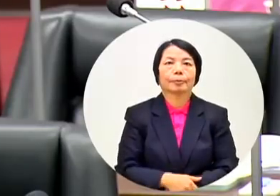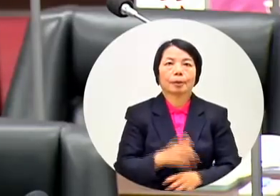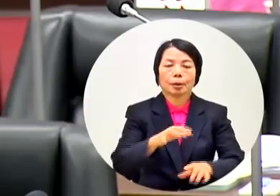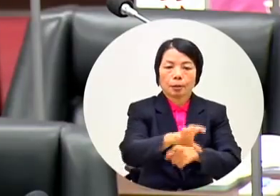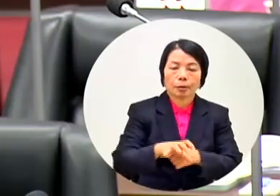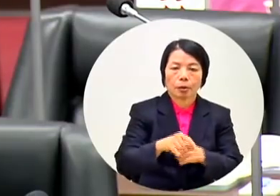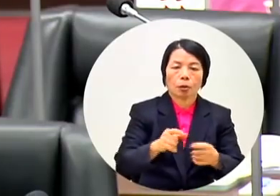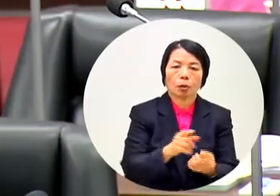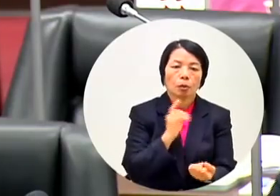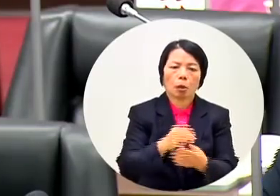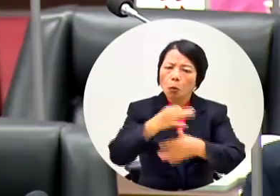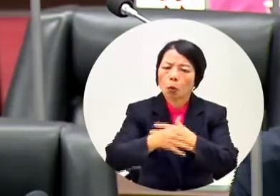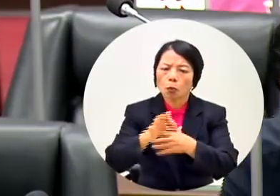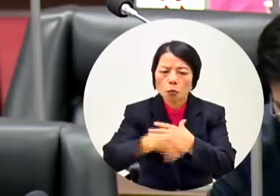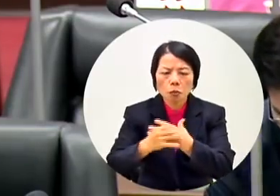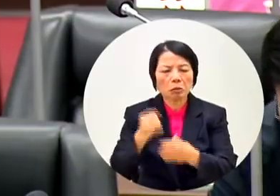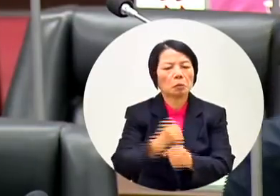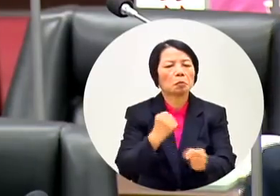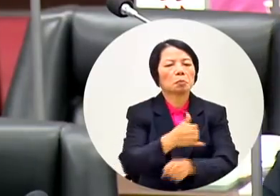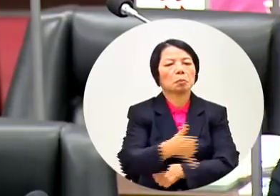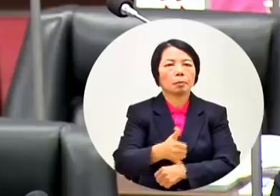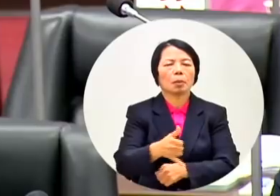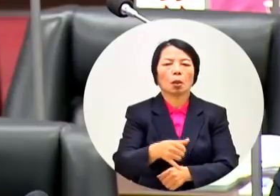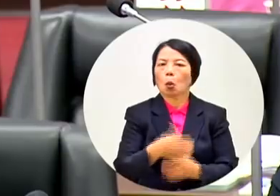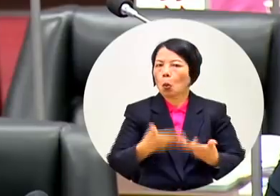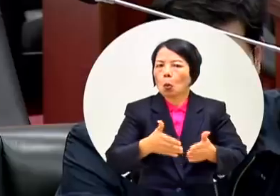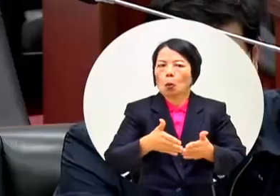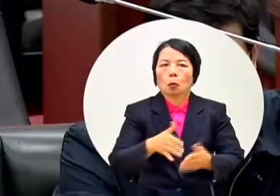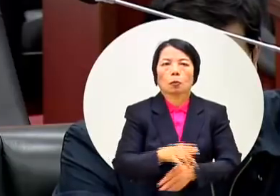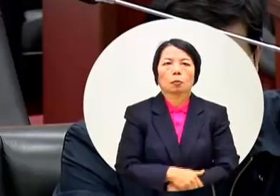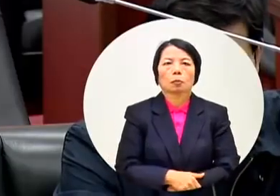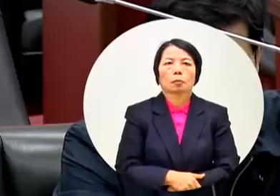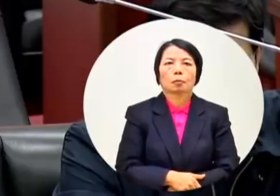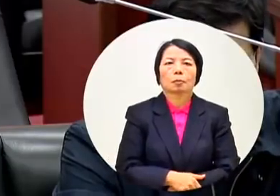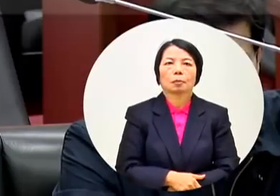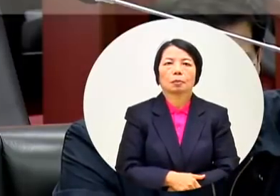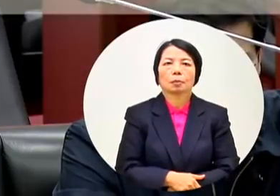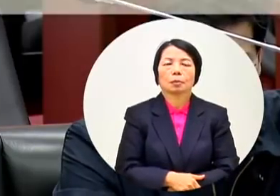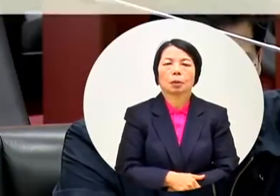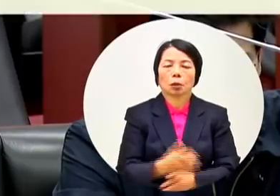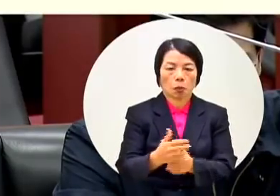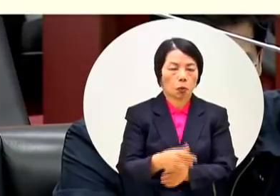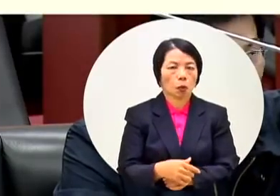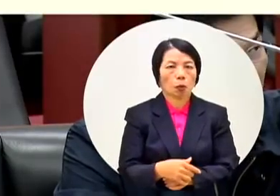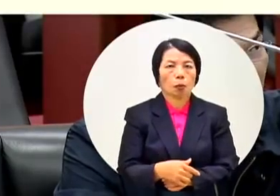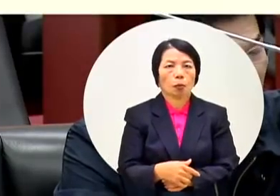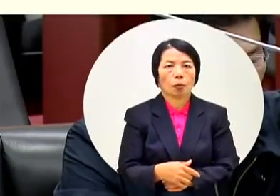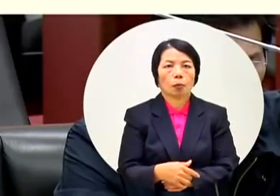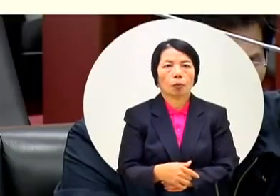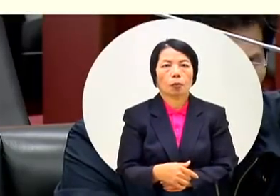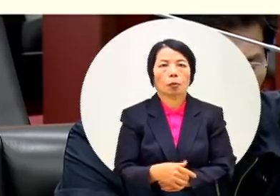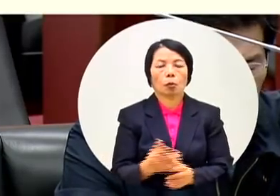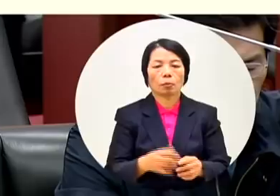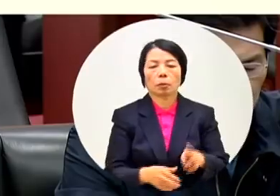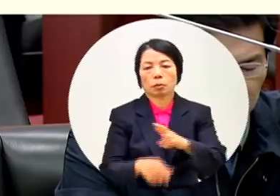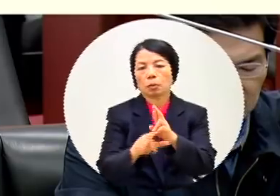的，哦，前上个月，我们东南亚一些外籍的观光团